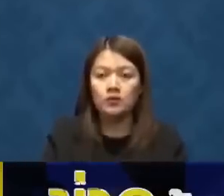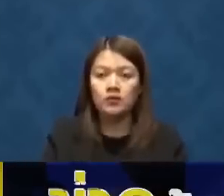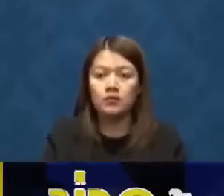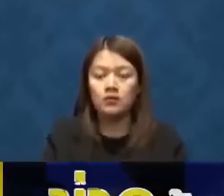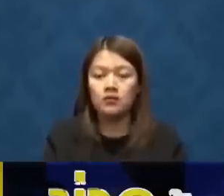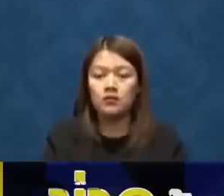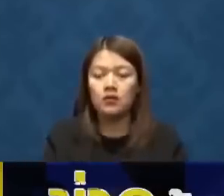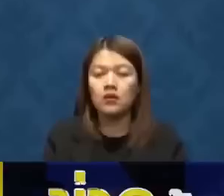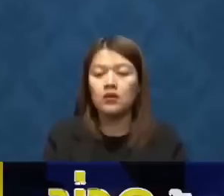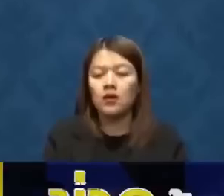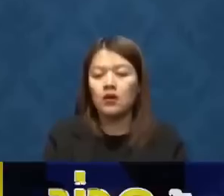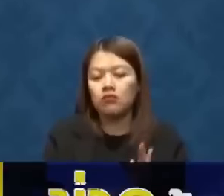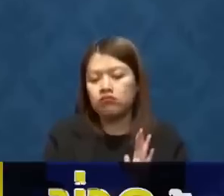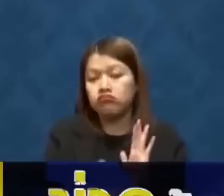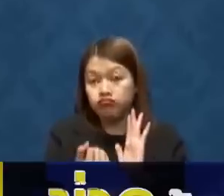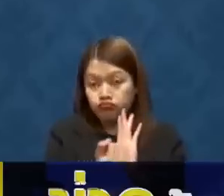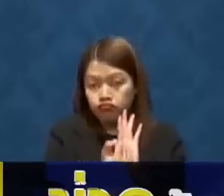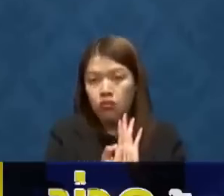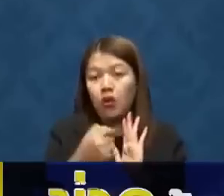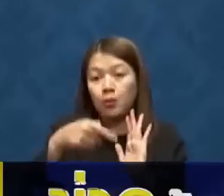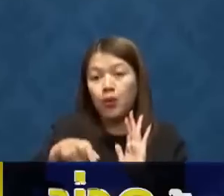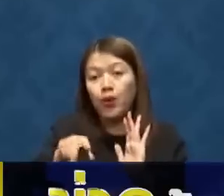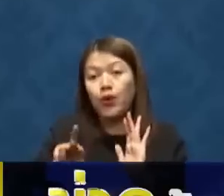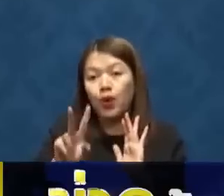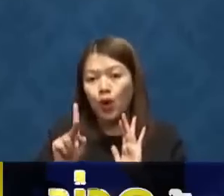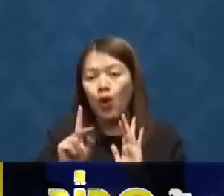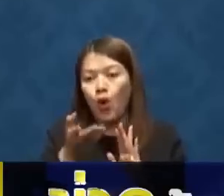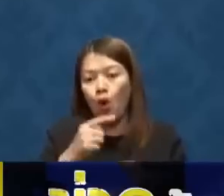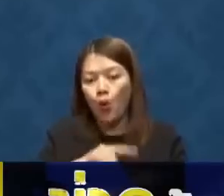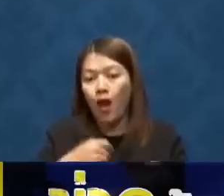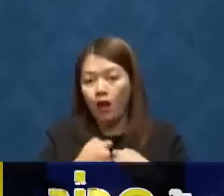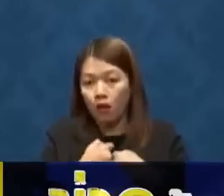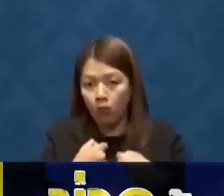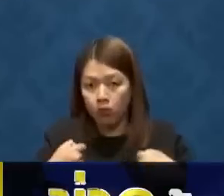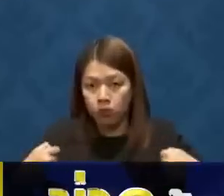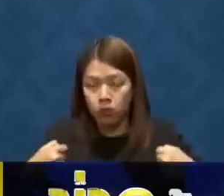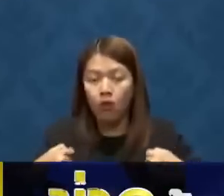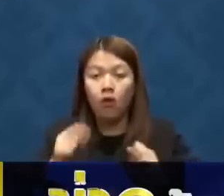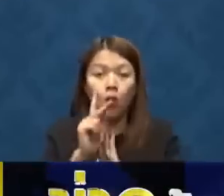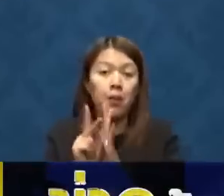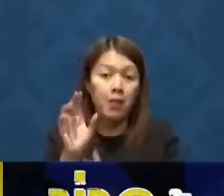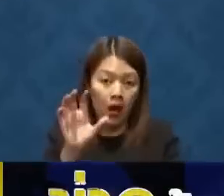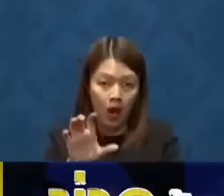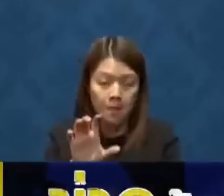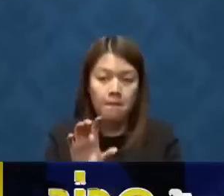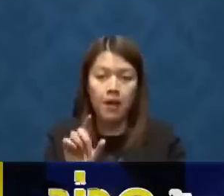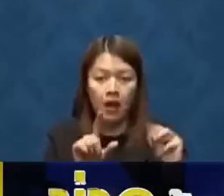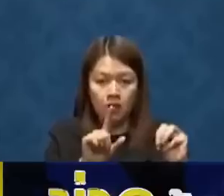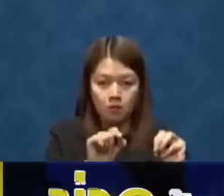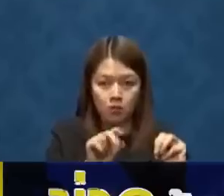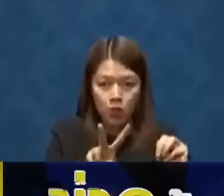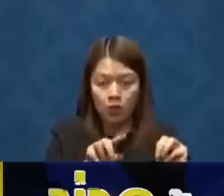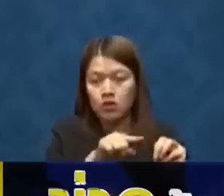ที่ไม่สมบูรณ์อาจจะเป็นประเด็นโต้แย้งในขั้นตอนการดำเนินคดีต่อตัวผู้กระทำผิดส่งผลให้เกิด